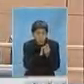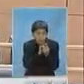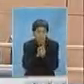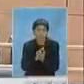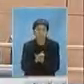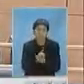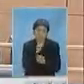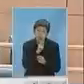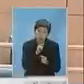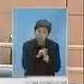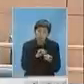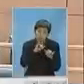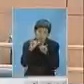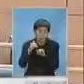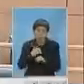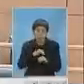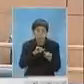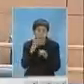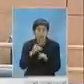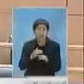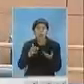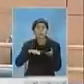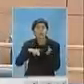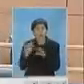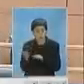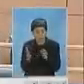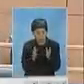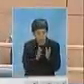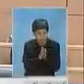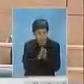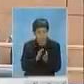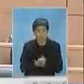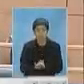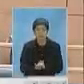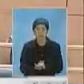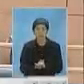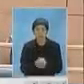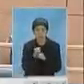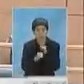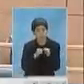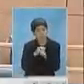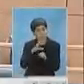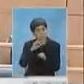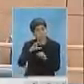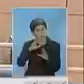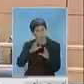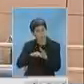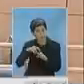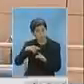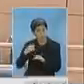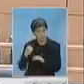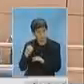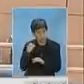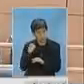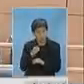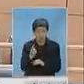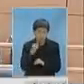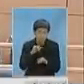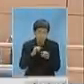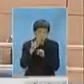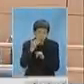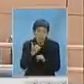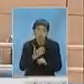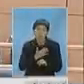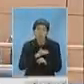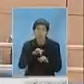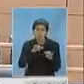เถามว่าย้ายพรรคเหรือผมบอกไม่ได้ย้ายครับเยุบพรรคมารวมกันปี 50ไปลงพลังประชาชนเถามว่าย้ายทำไม